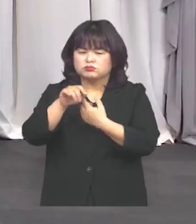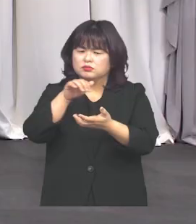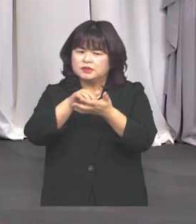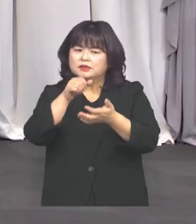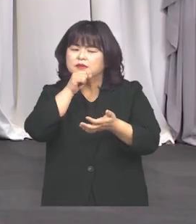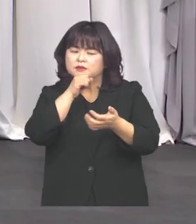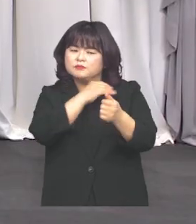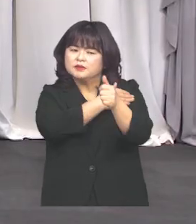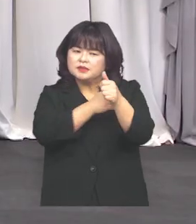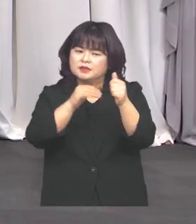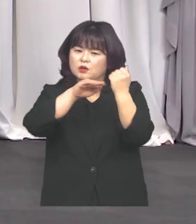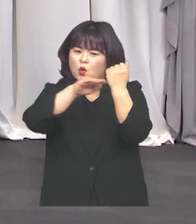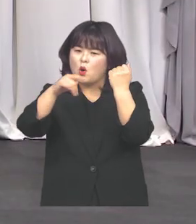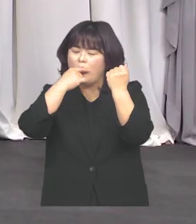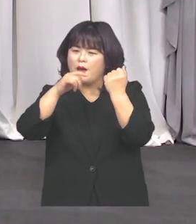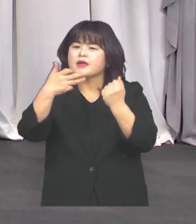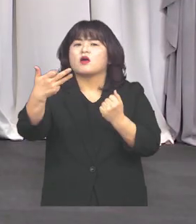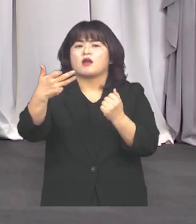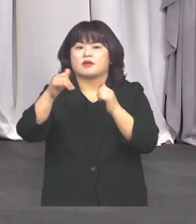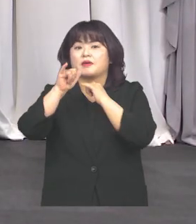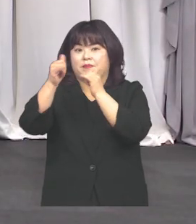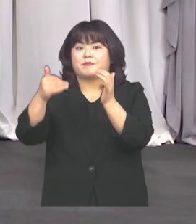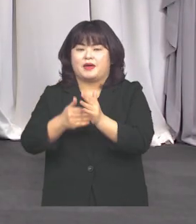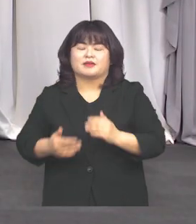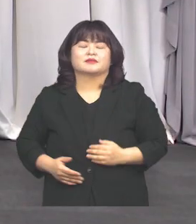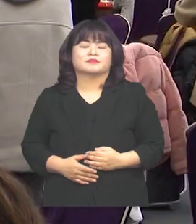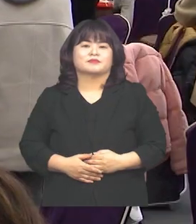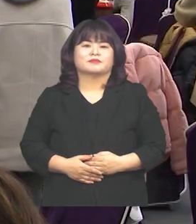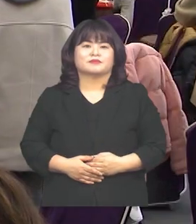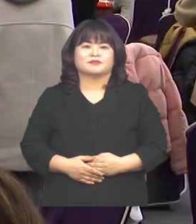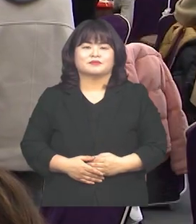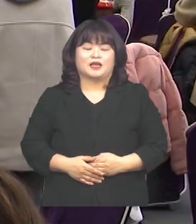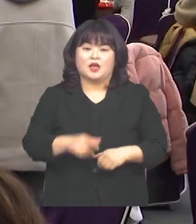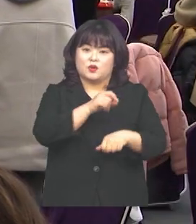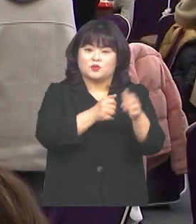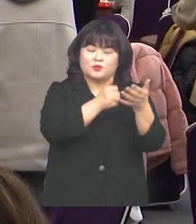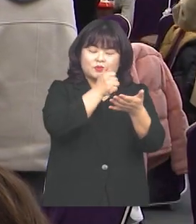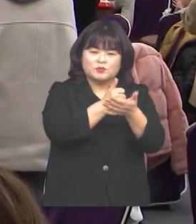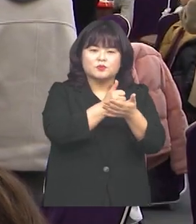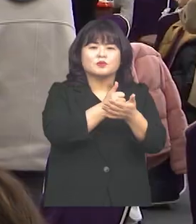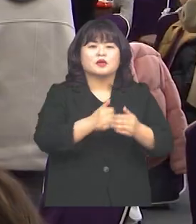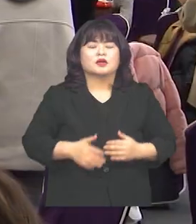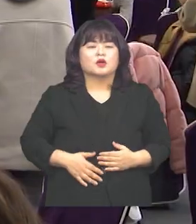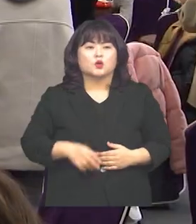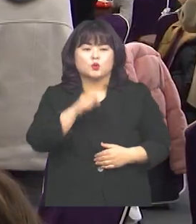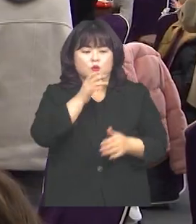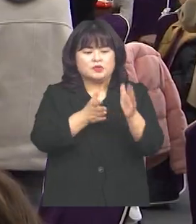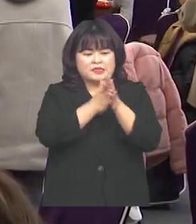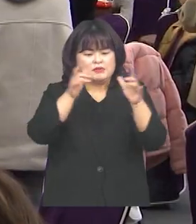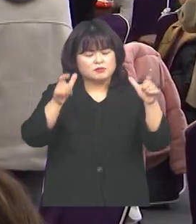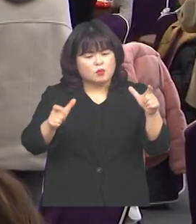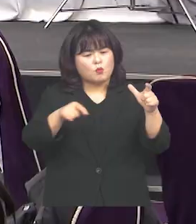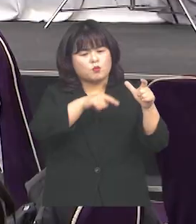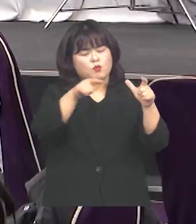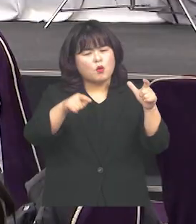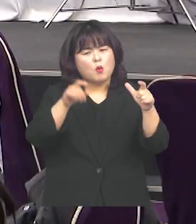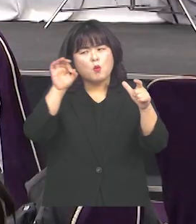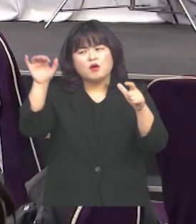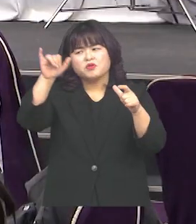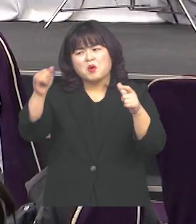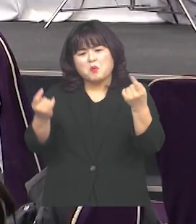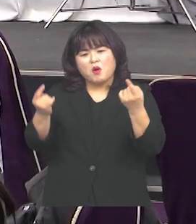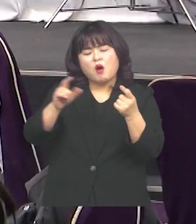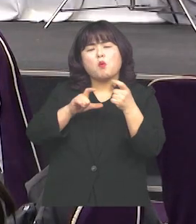기록과 성취도를 기준으로 18명이 수상의 영예를 안았습니다. 이상일 시장은 용인 시민의 독서